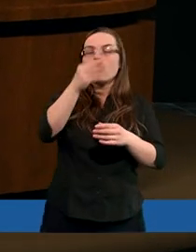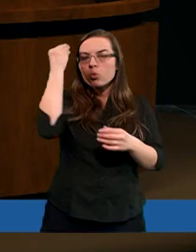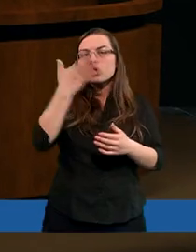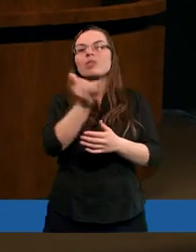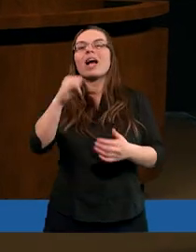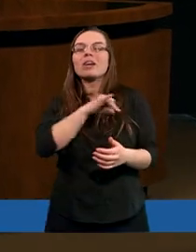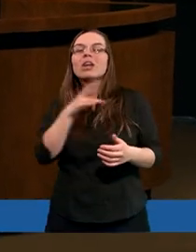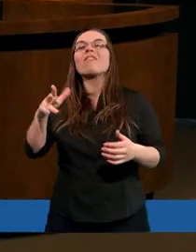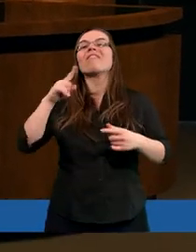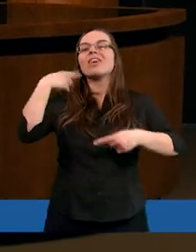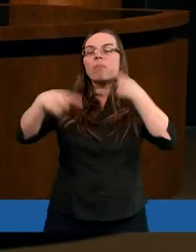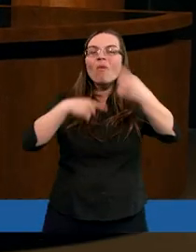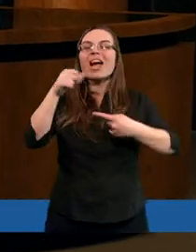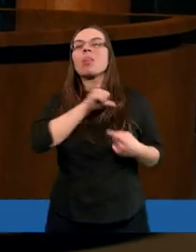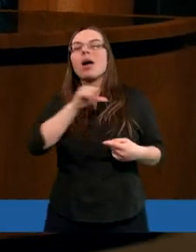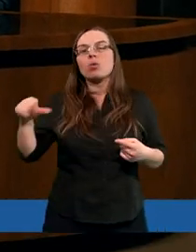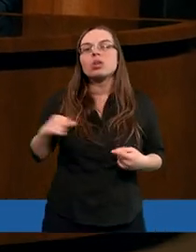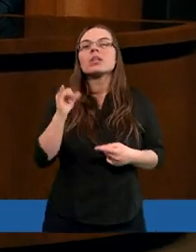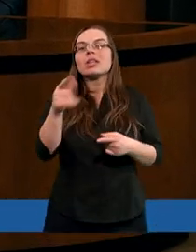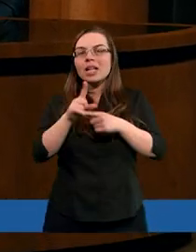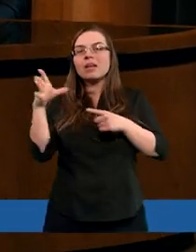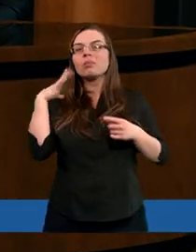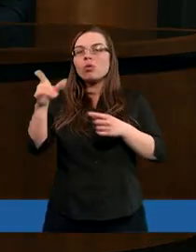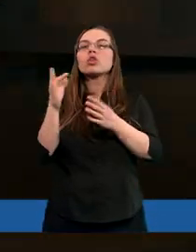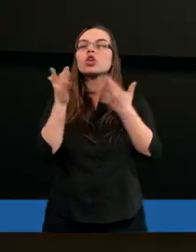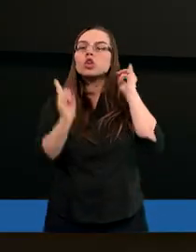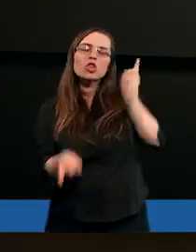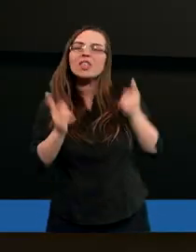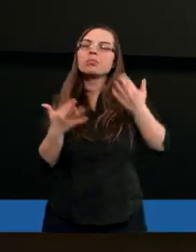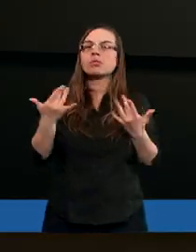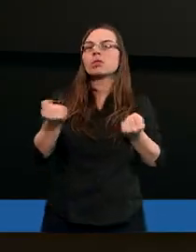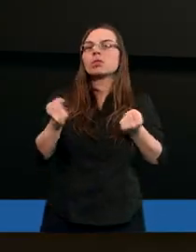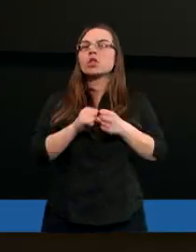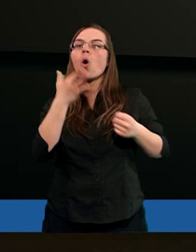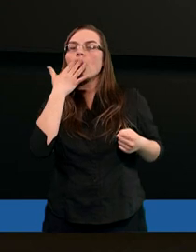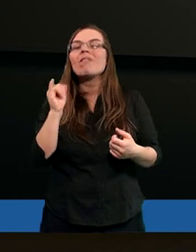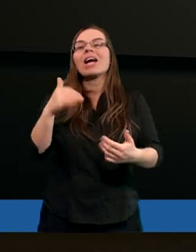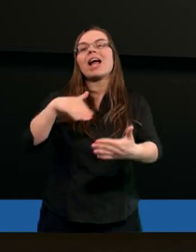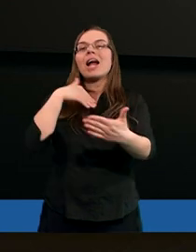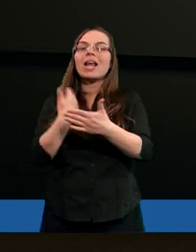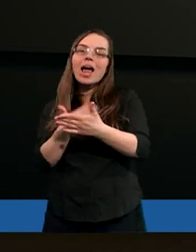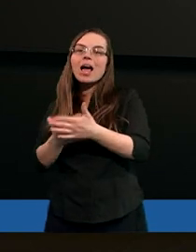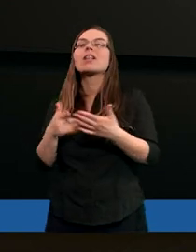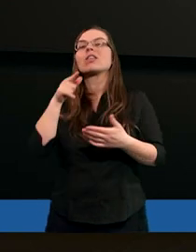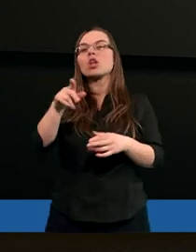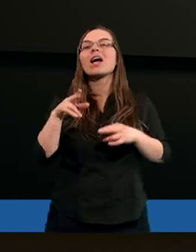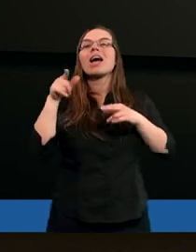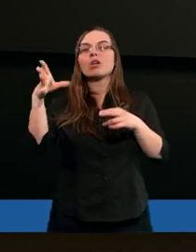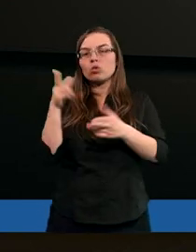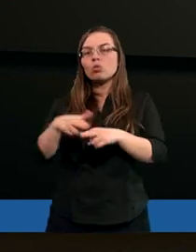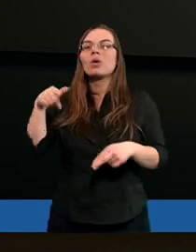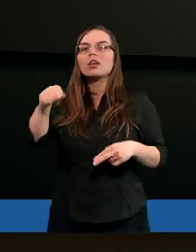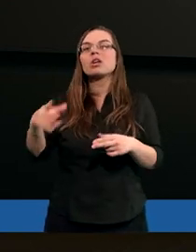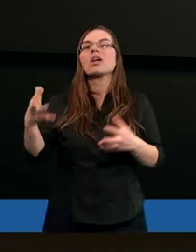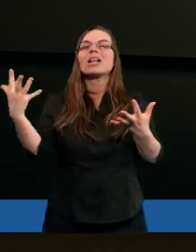rzecznik wypowiadał się, zresztą on był dość szybki do mówienia i dlatego Piotr był tym, który